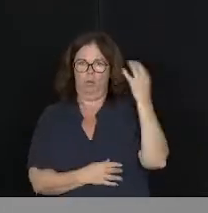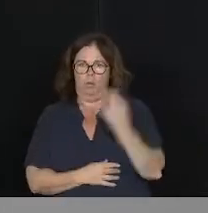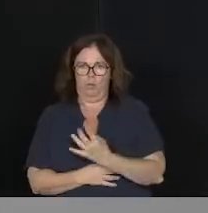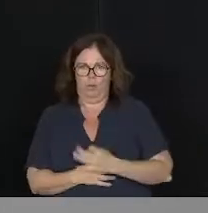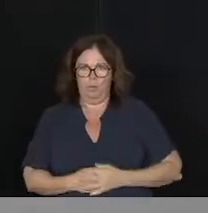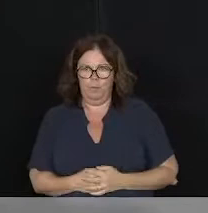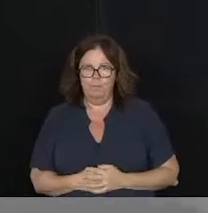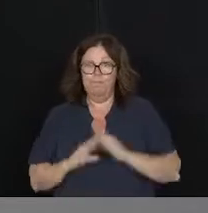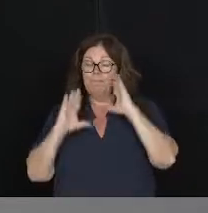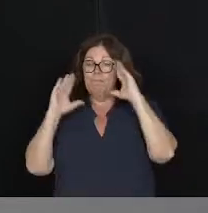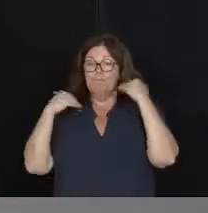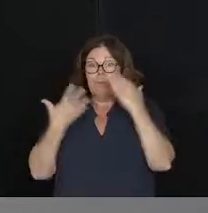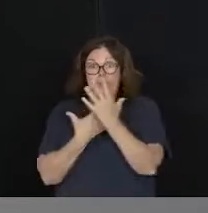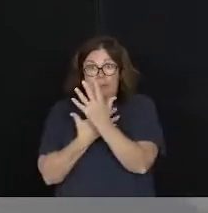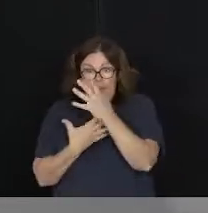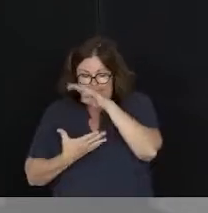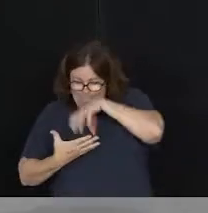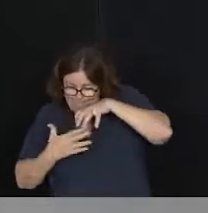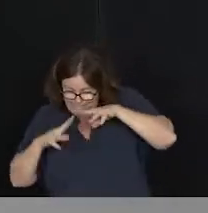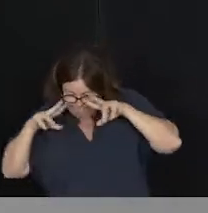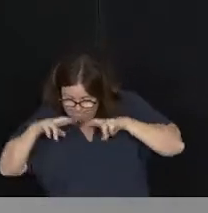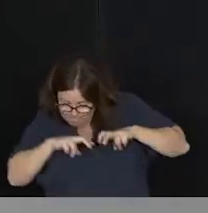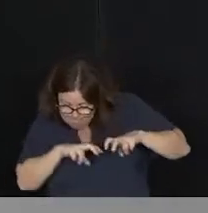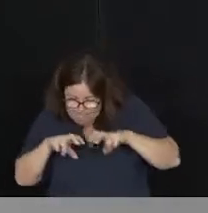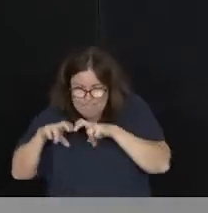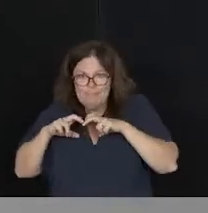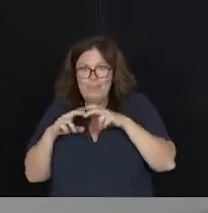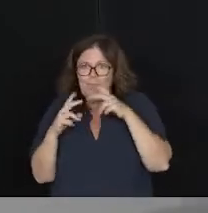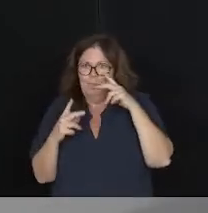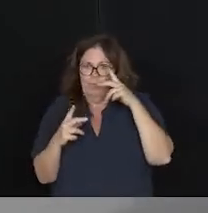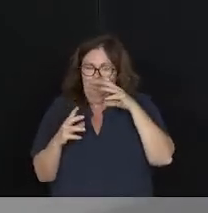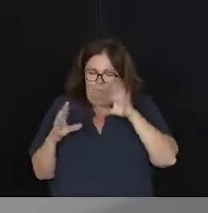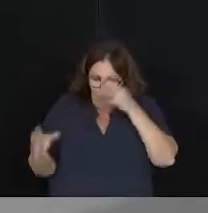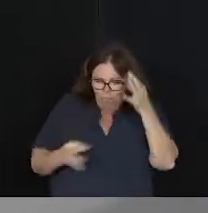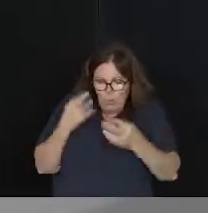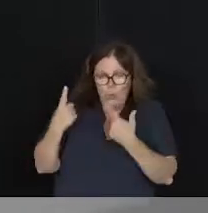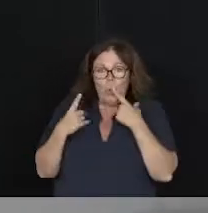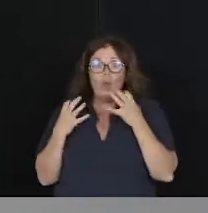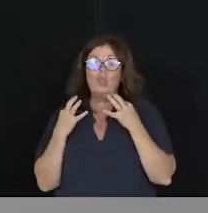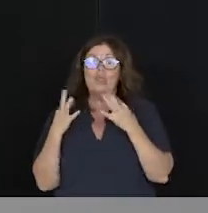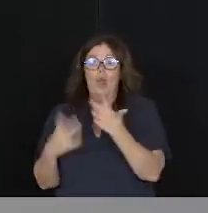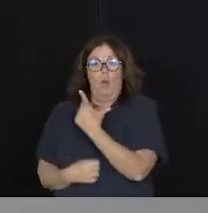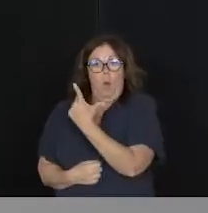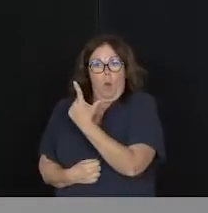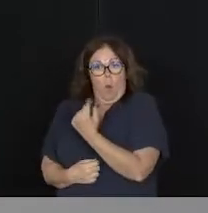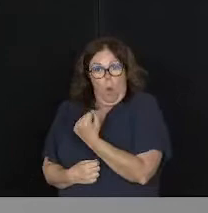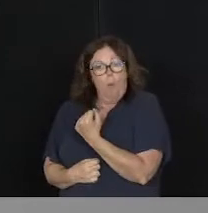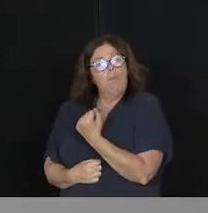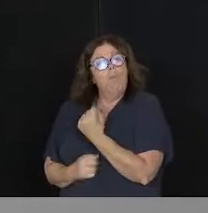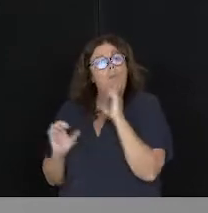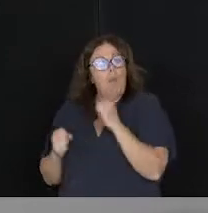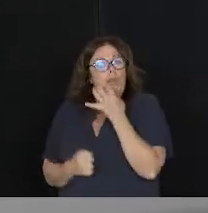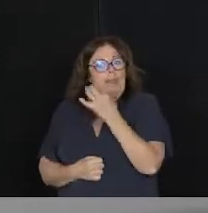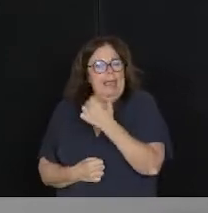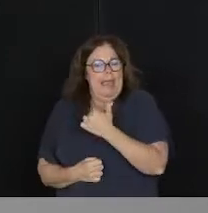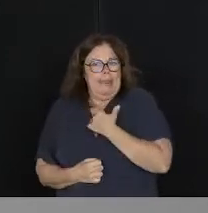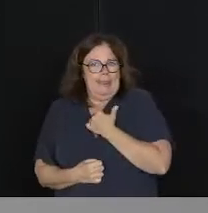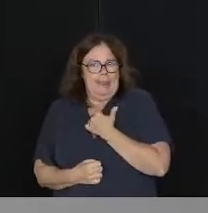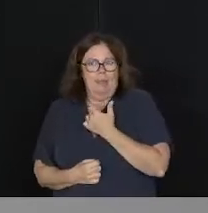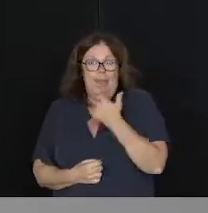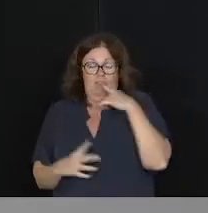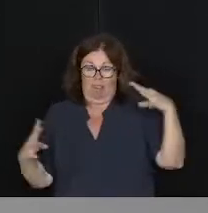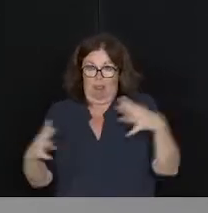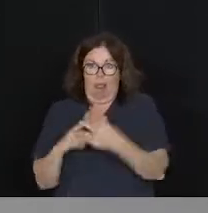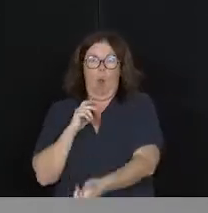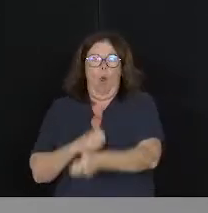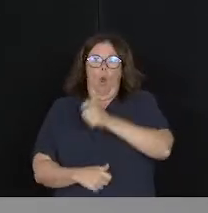plus près, on peut voir de quelle façon le temps de l'intime, ici le temps conjugal, est frappé par la guerre. Et cette